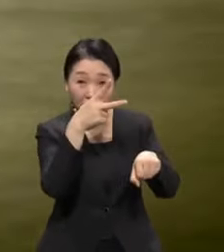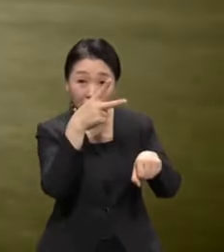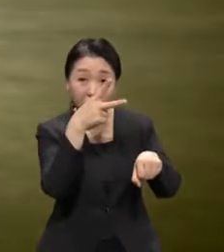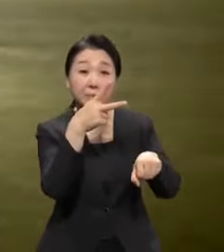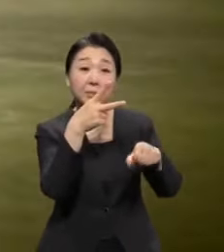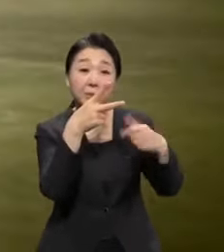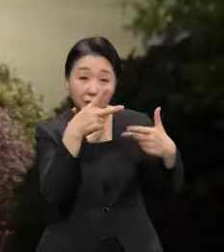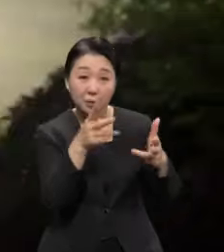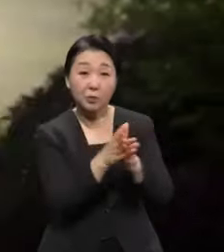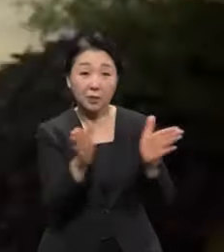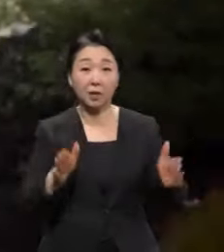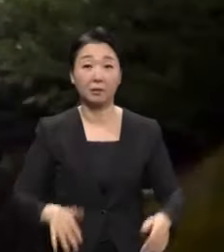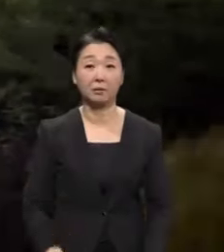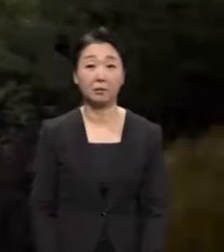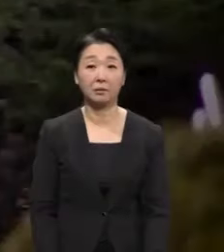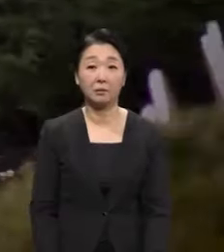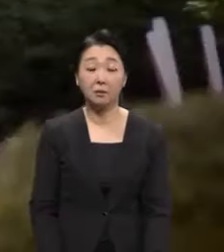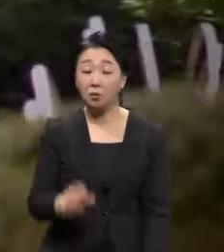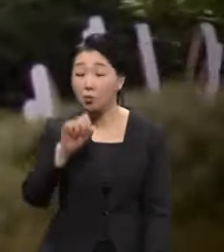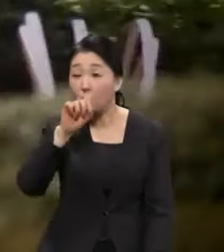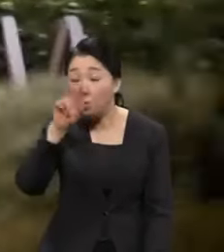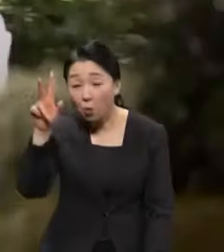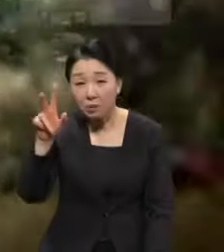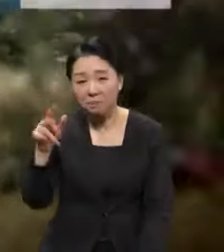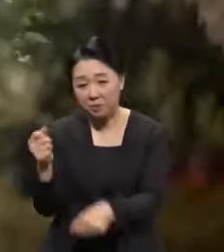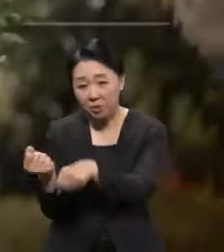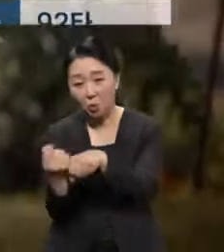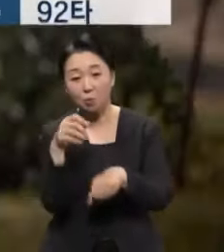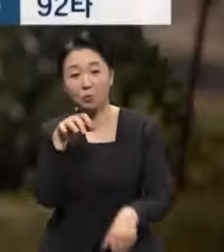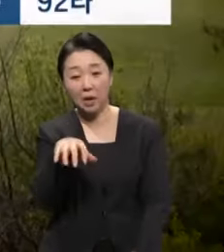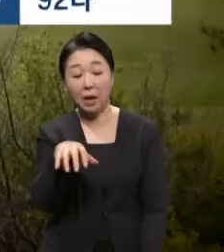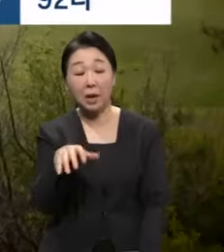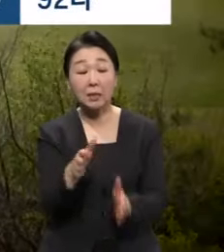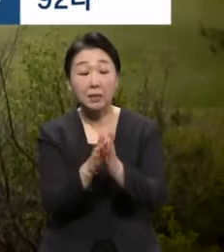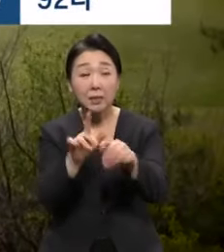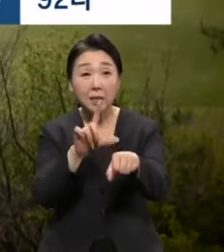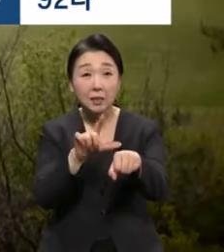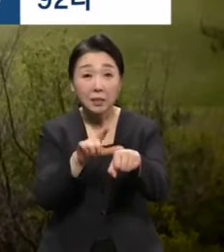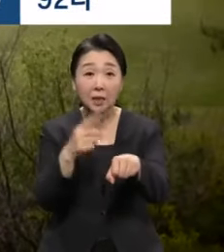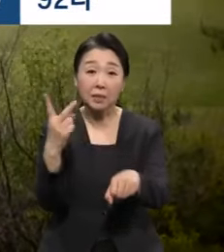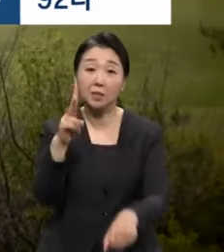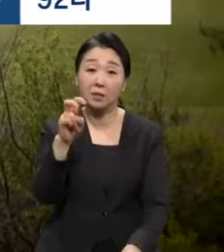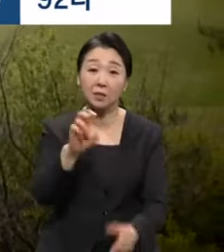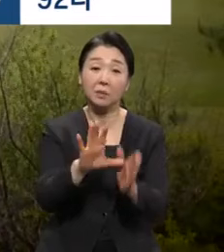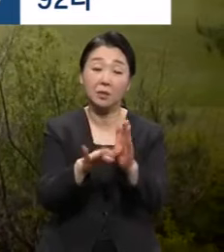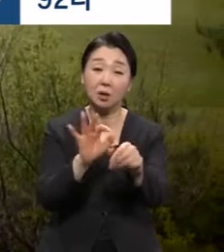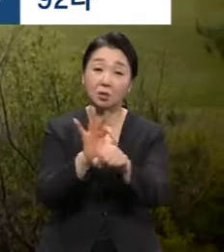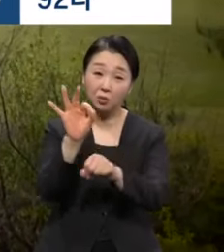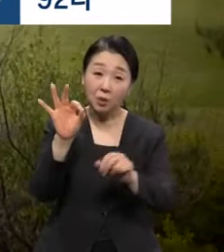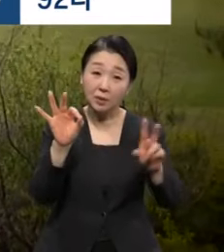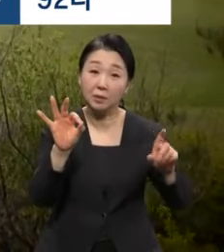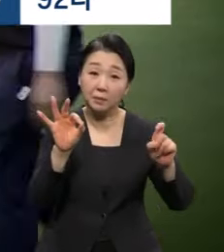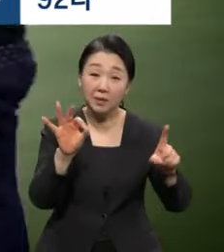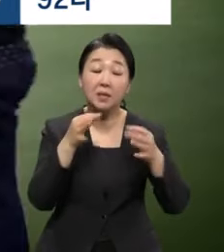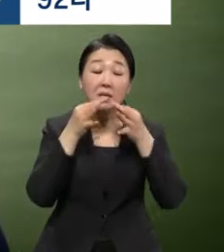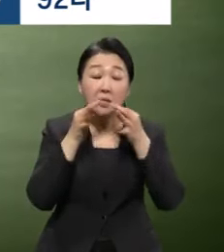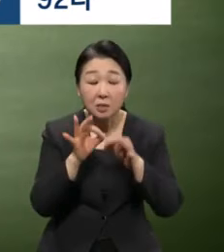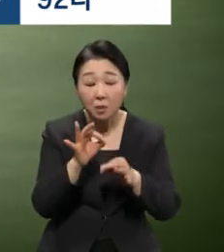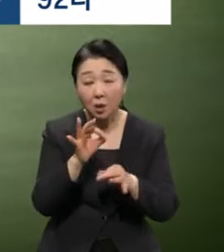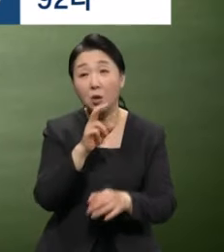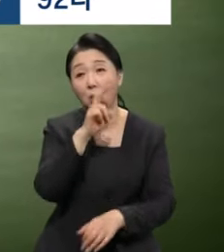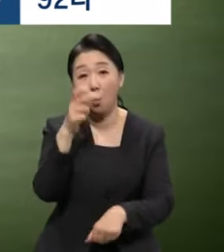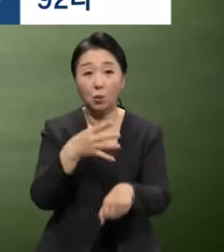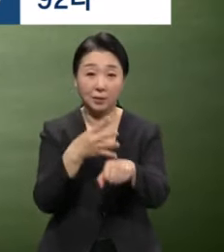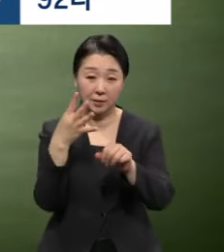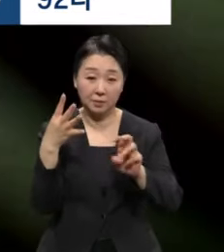적혀 있습니다 경기도 용인에 있는 또다른 골프장에서의 시작 시간은 2022년 10월 21일 금요일 오후 4시